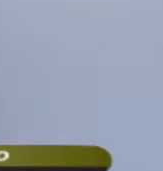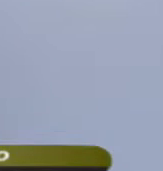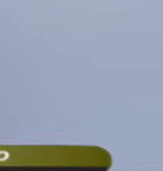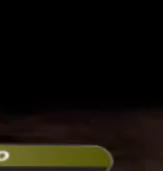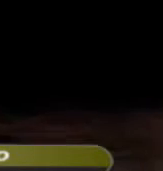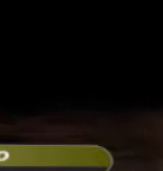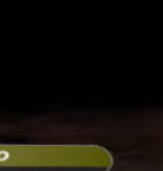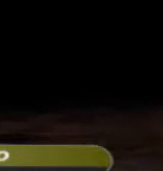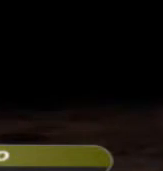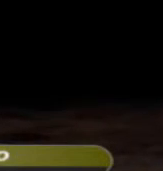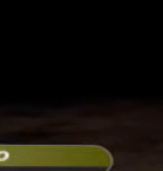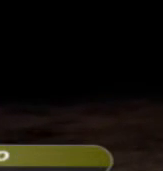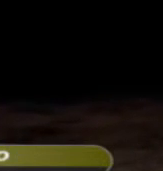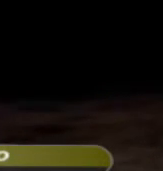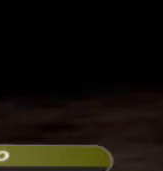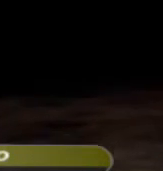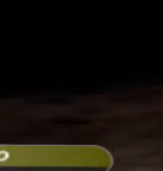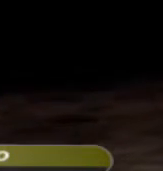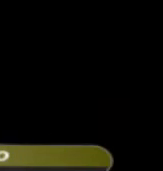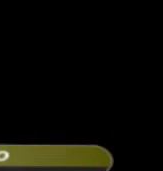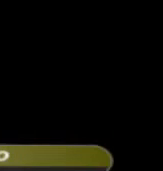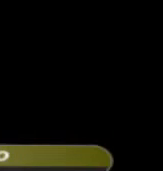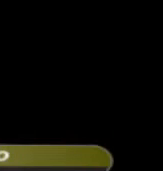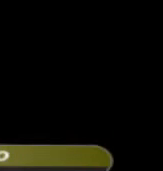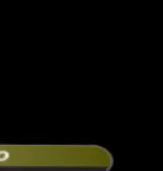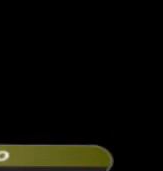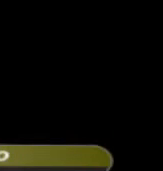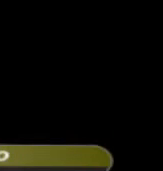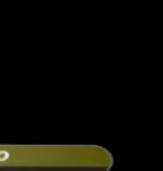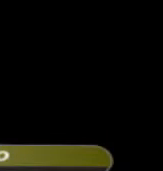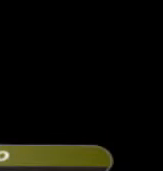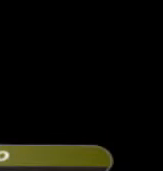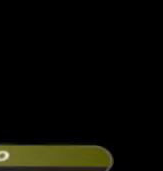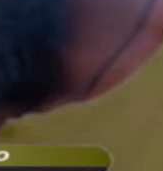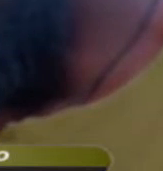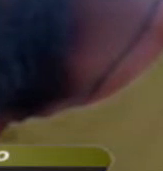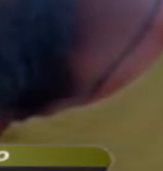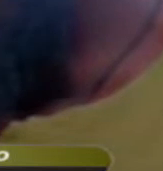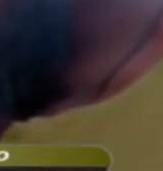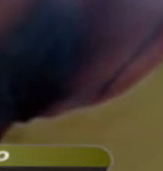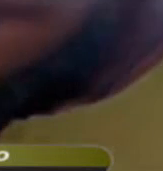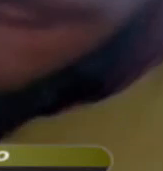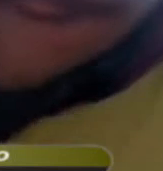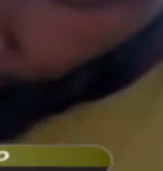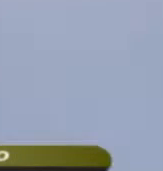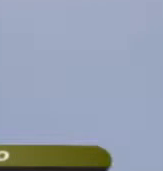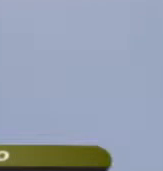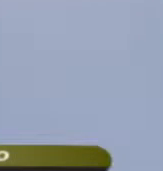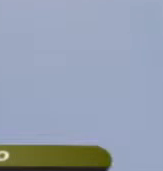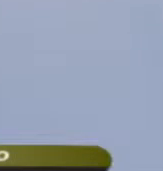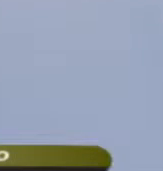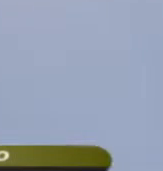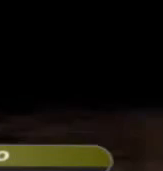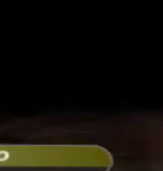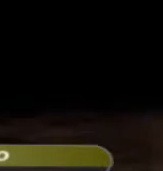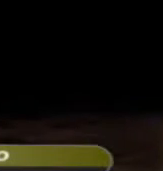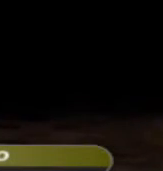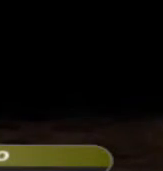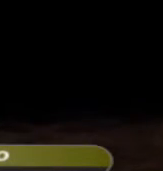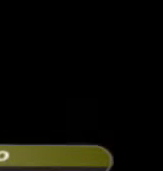chungu, sikujua wapi pa kupapasa. Kasema kitabu kimefika mwisho wa